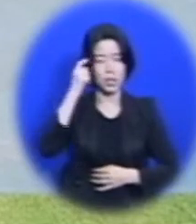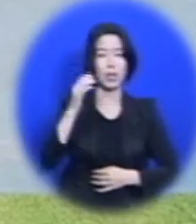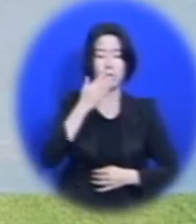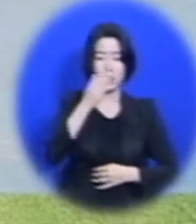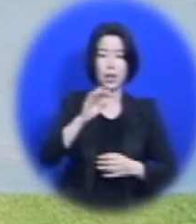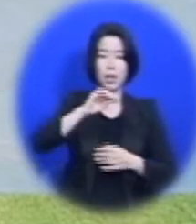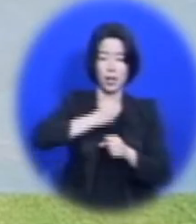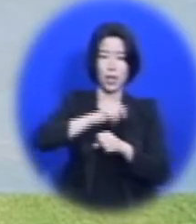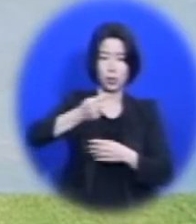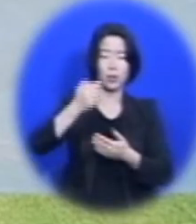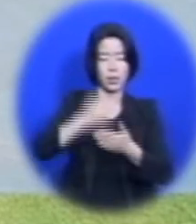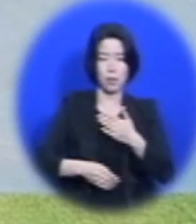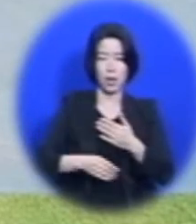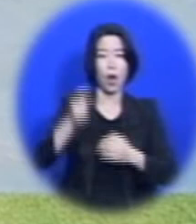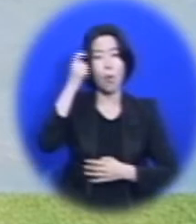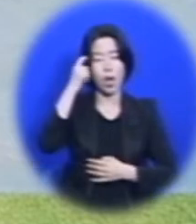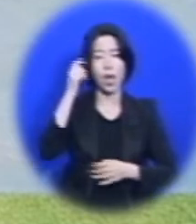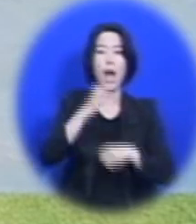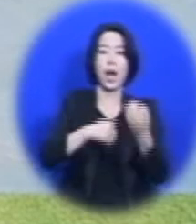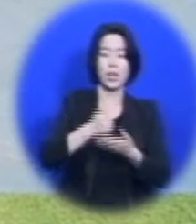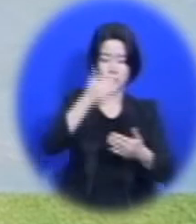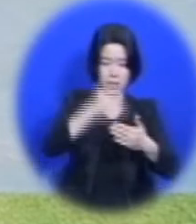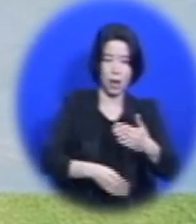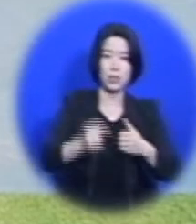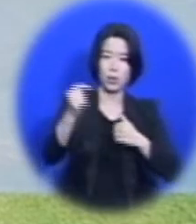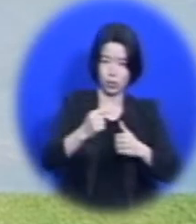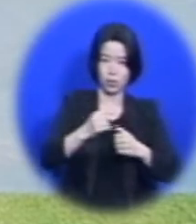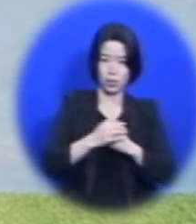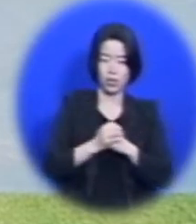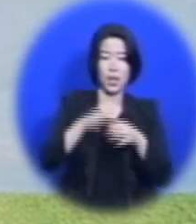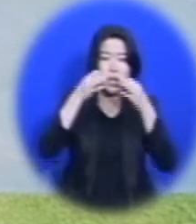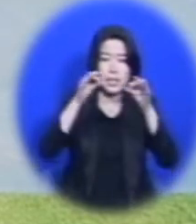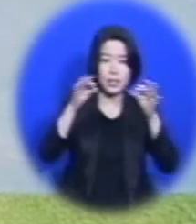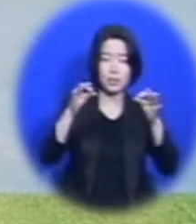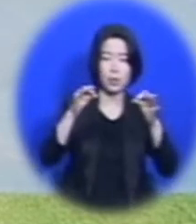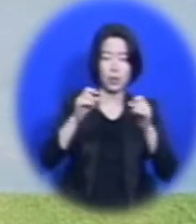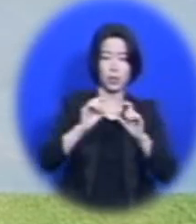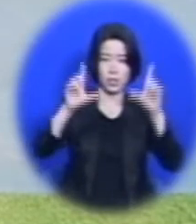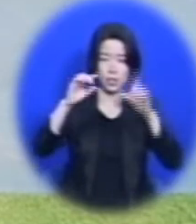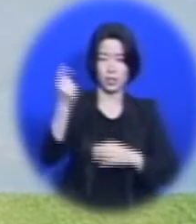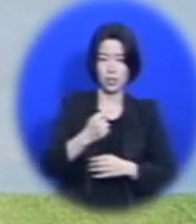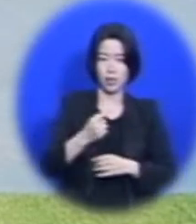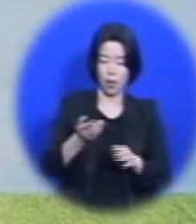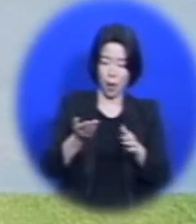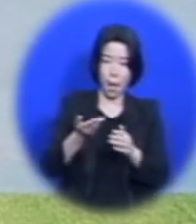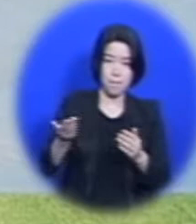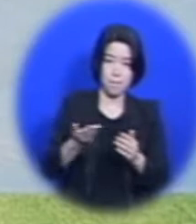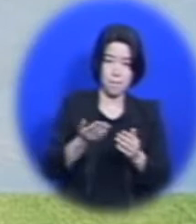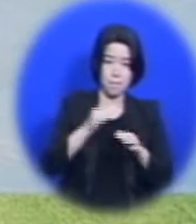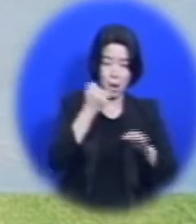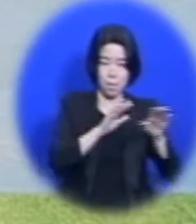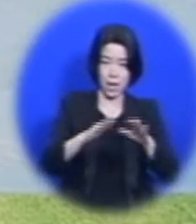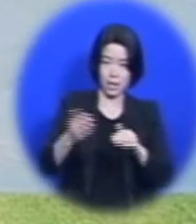왜? 하나님이 남으라고 하셨습니다. 금요일이 되었습니다. 항구에는 배가 들어왔어요. 선교사님들을 싣고